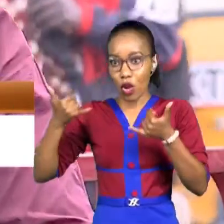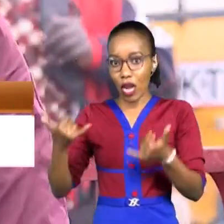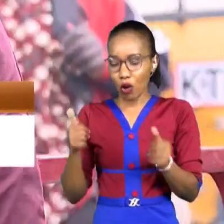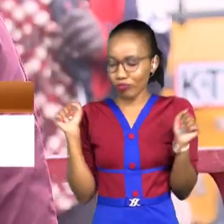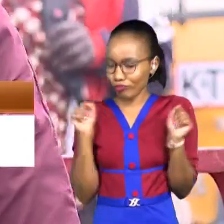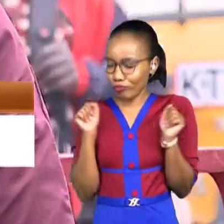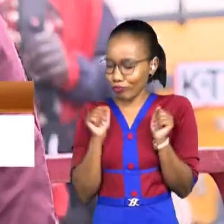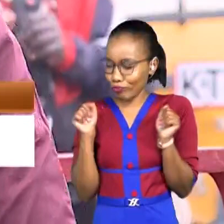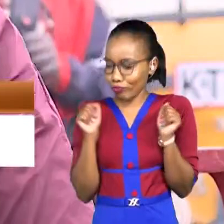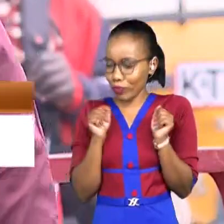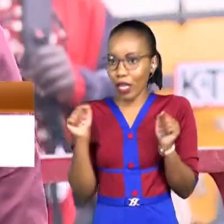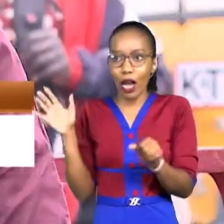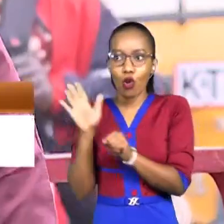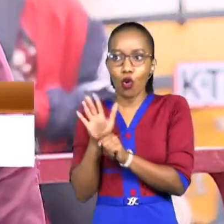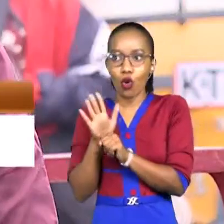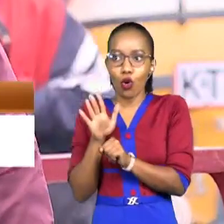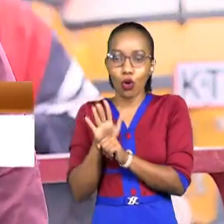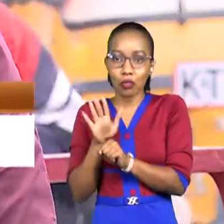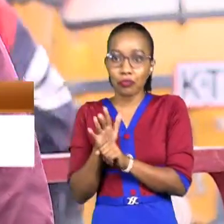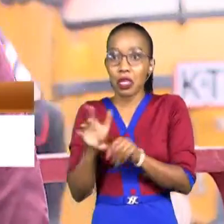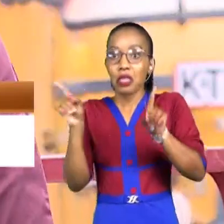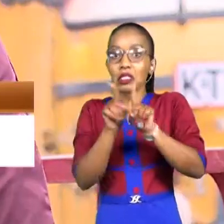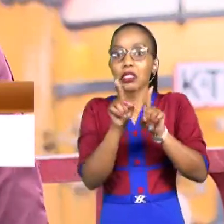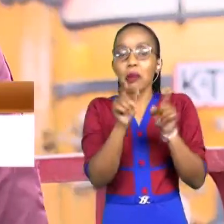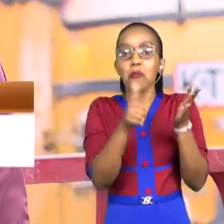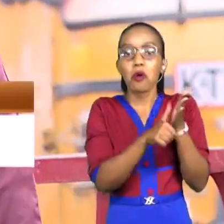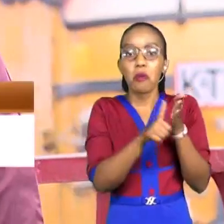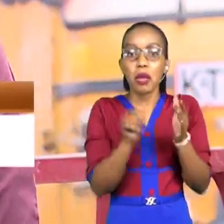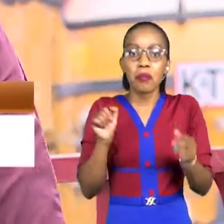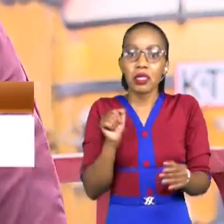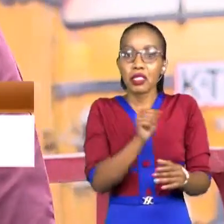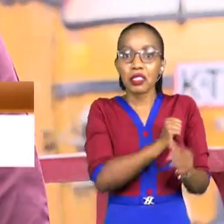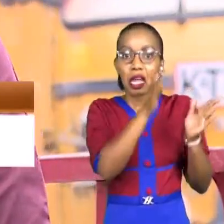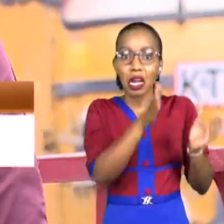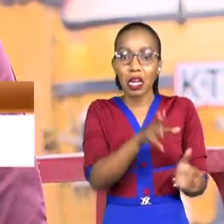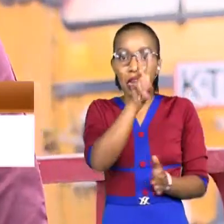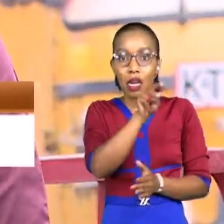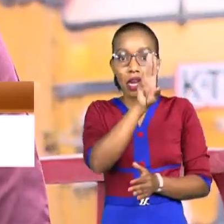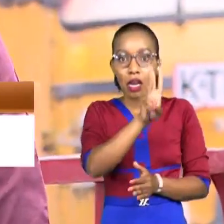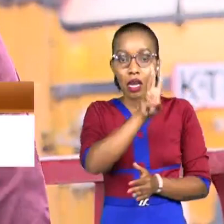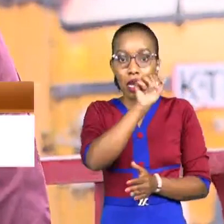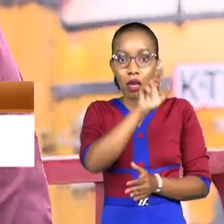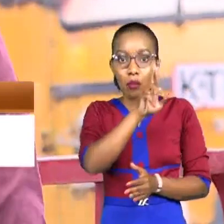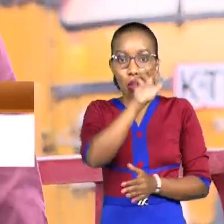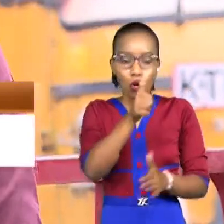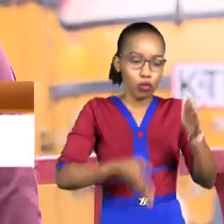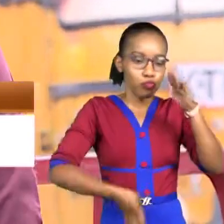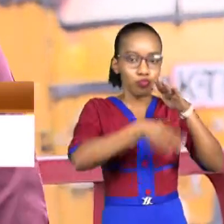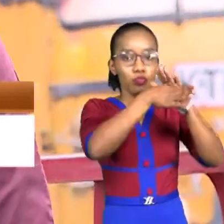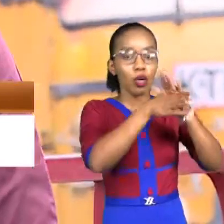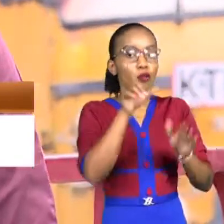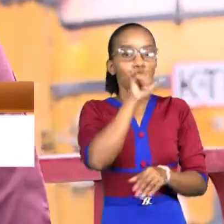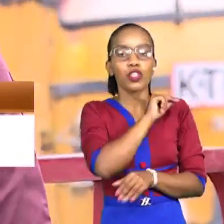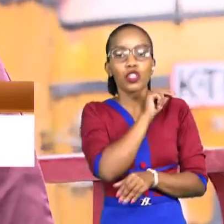shadidi, baridi inayosadifiana na ile inayomkumba aliyekuwa Senator Isaac Mwaura baada ya kungatuliwa kutoka nafasi yake ya Senator